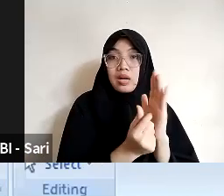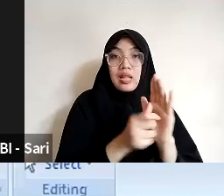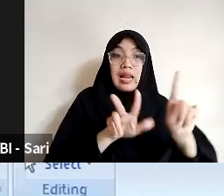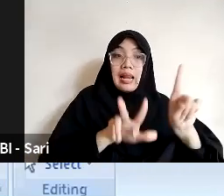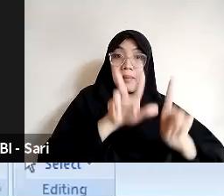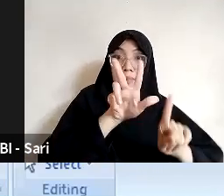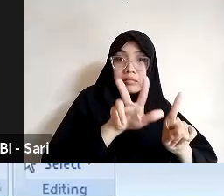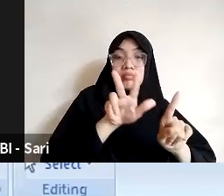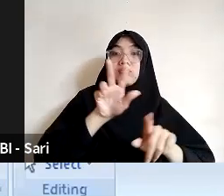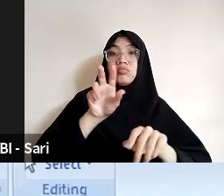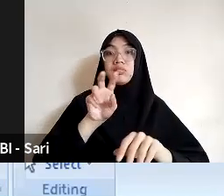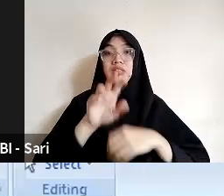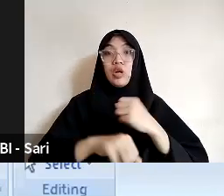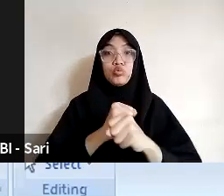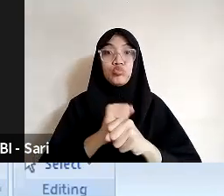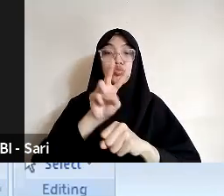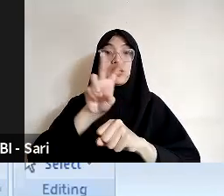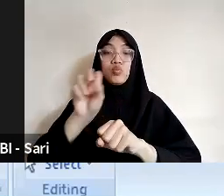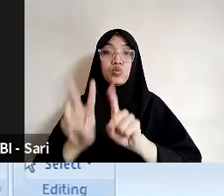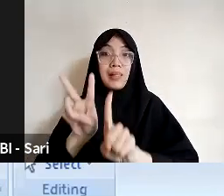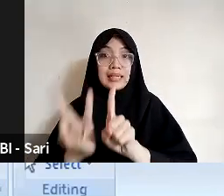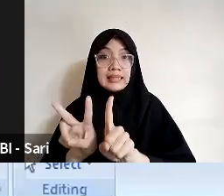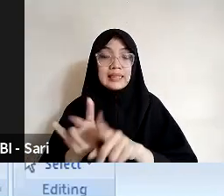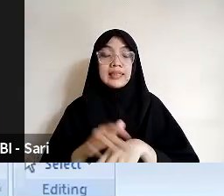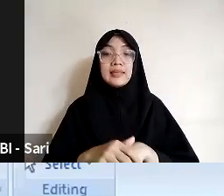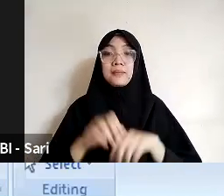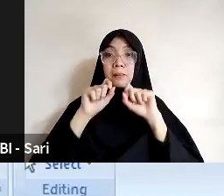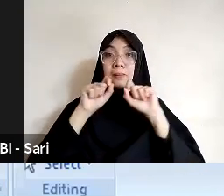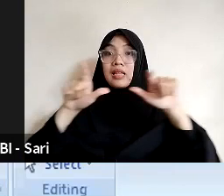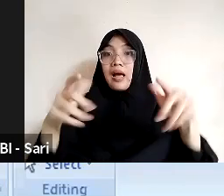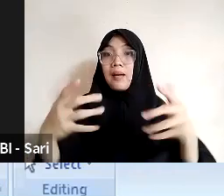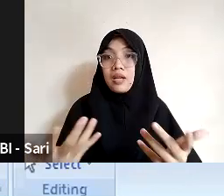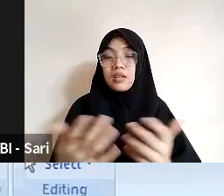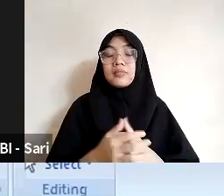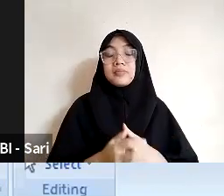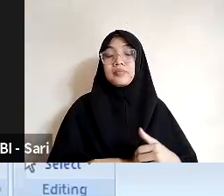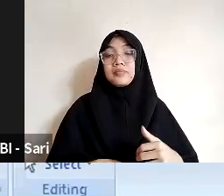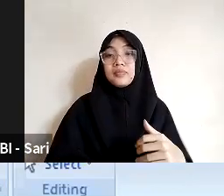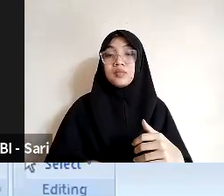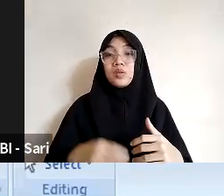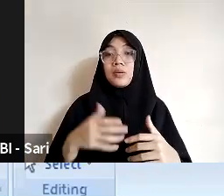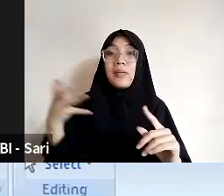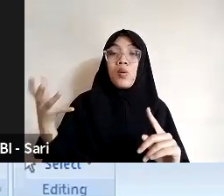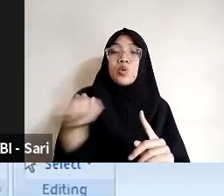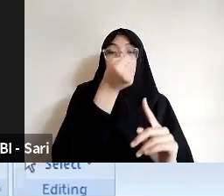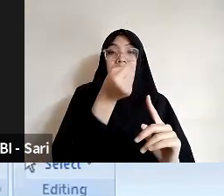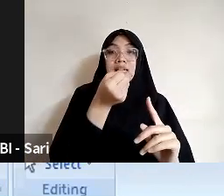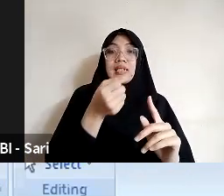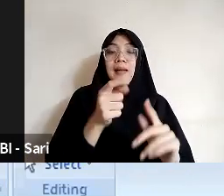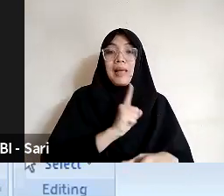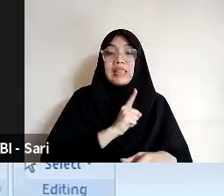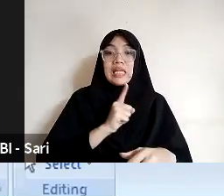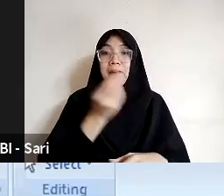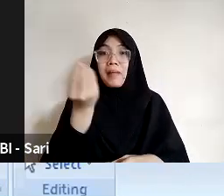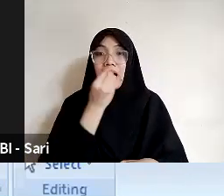teman-teman sekalian, 2012, itu menyatakan bahwa dalam mewujudkan kedaulatan pangan, kemandirian pangan,